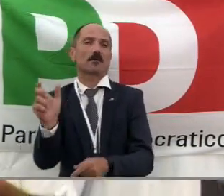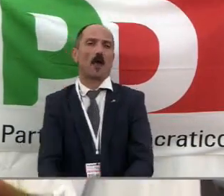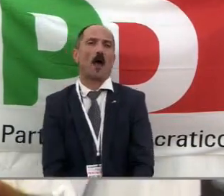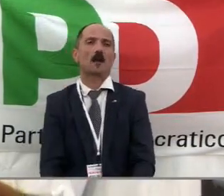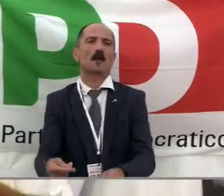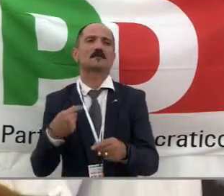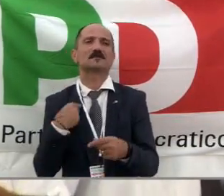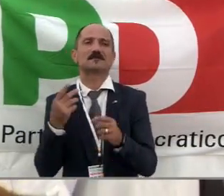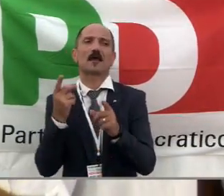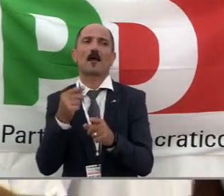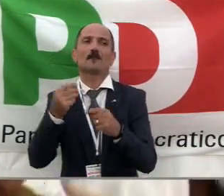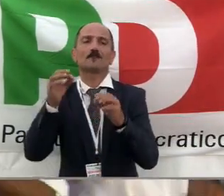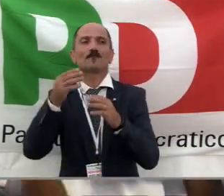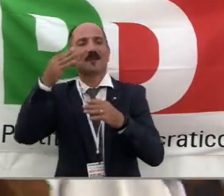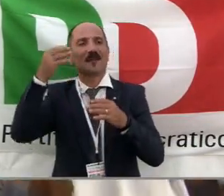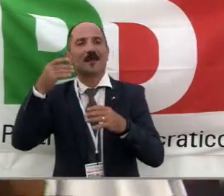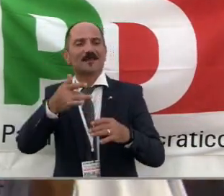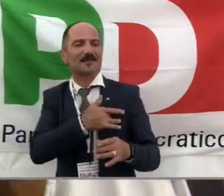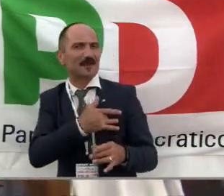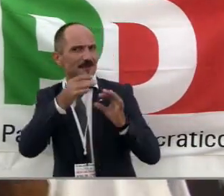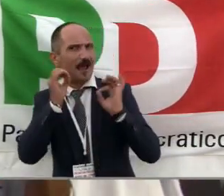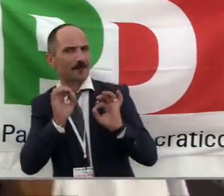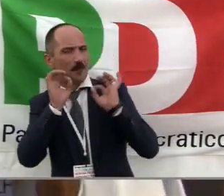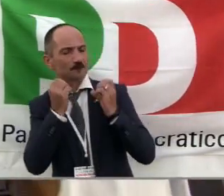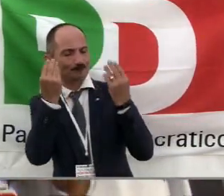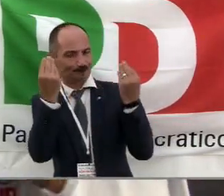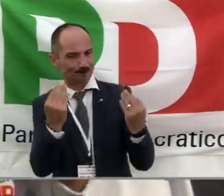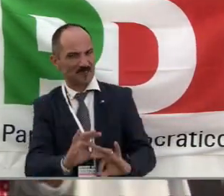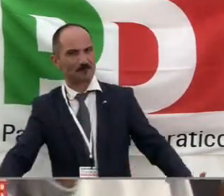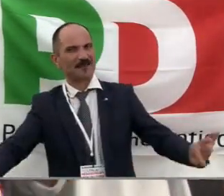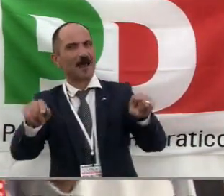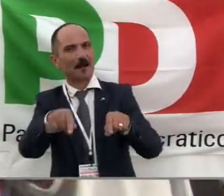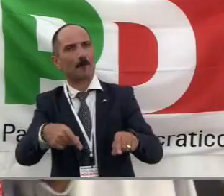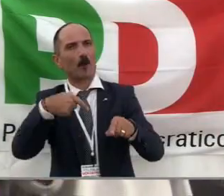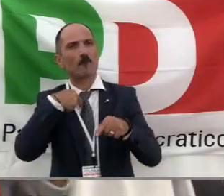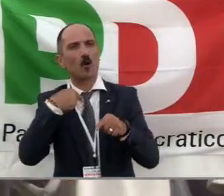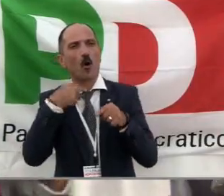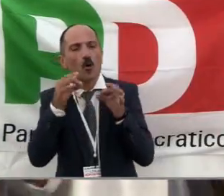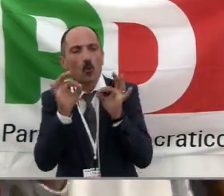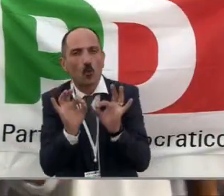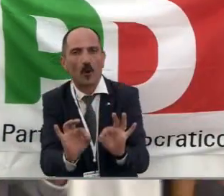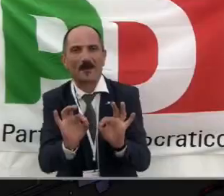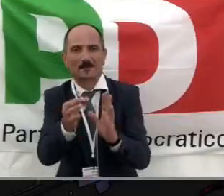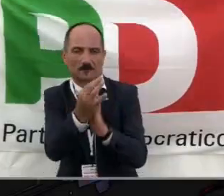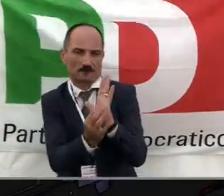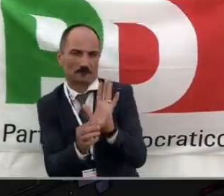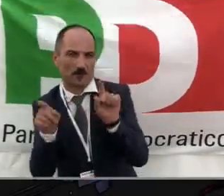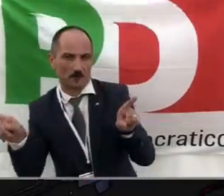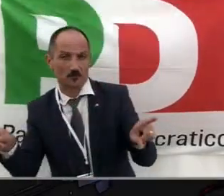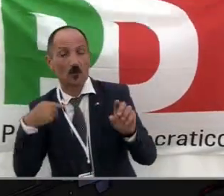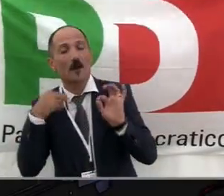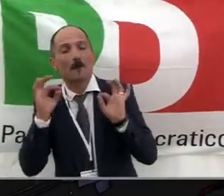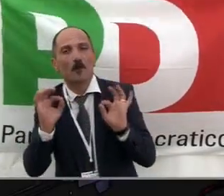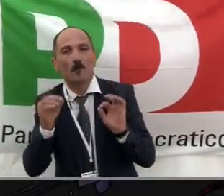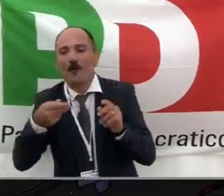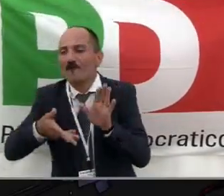la posizione che in questi giorni ha tenuto, vada a casa.